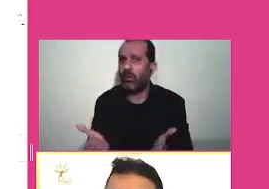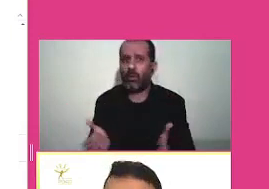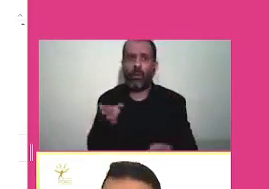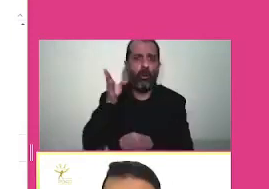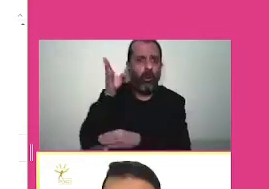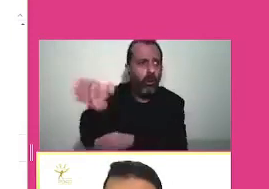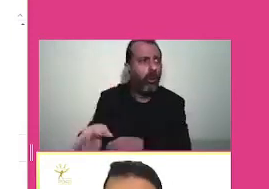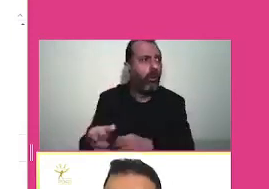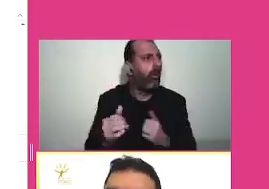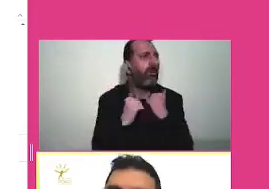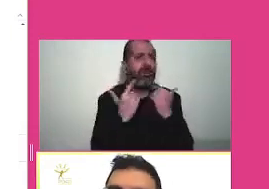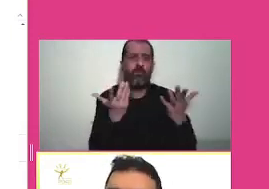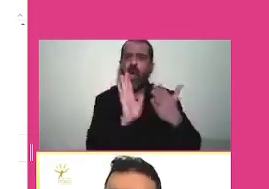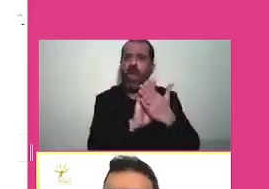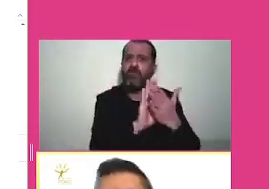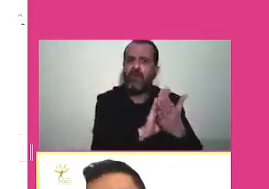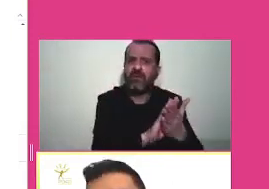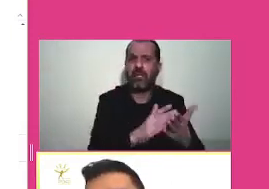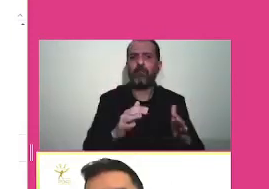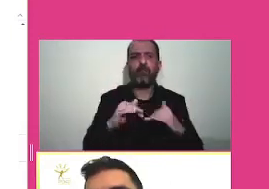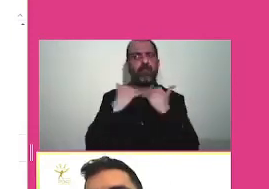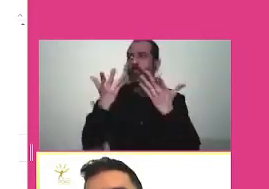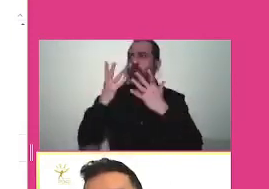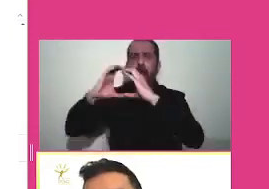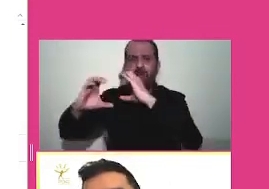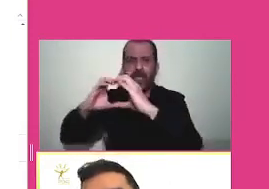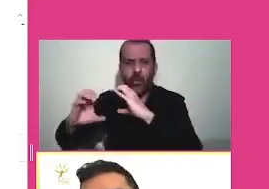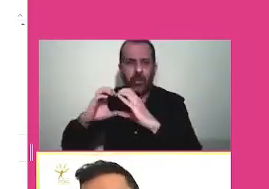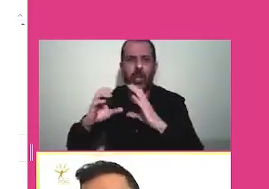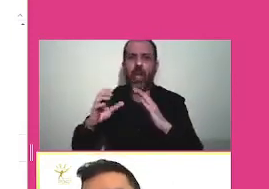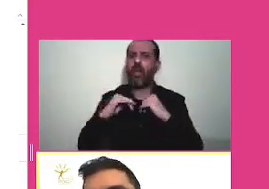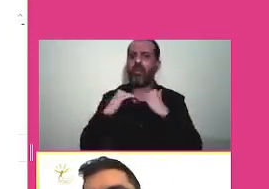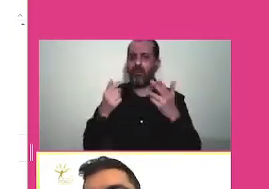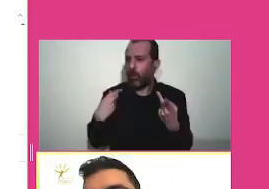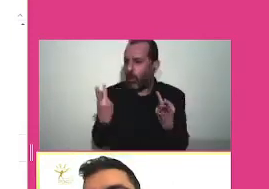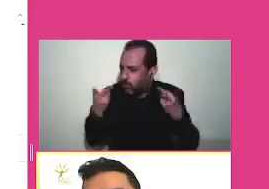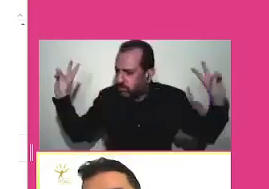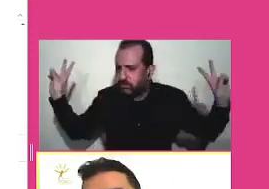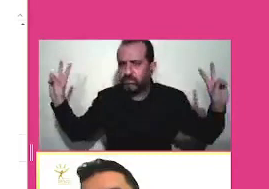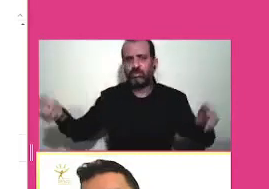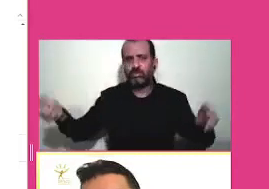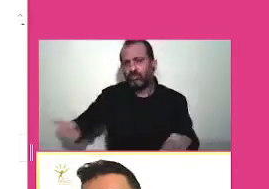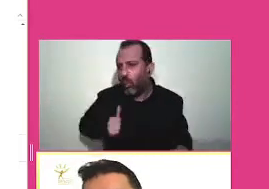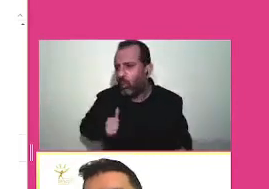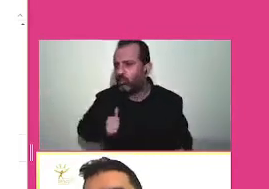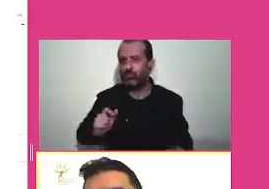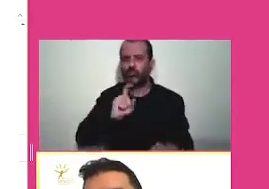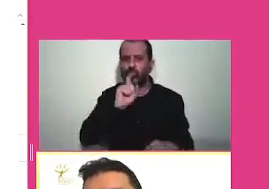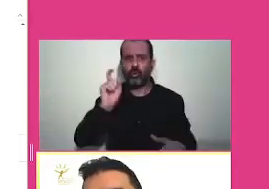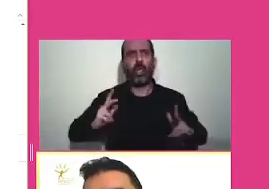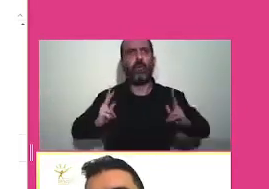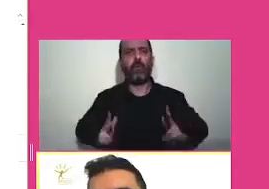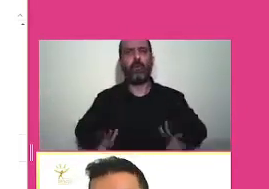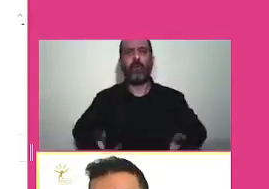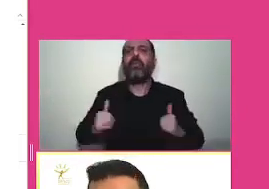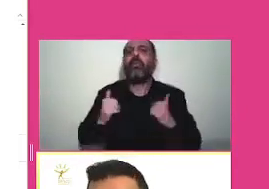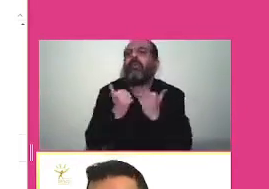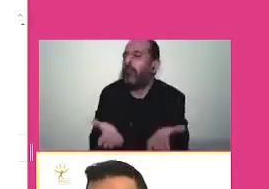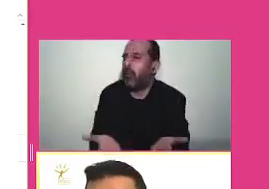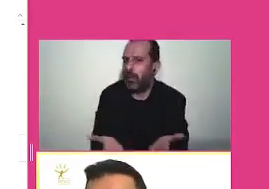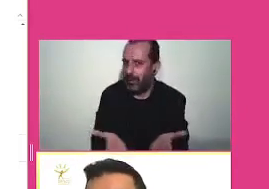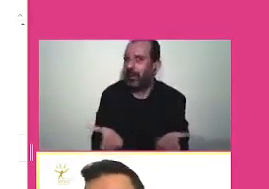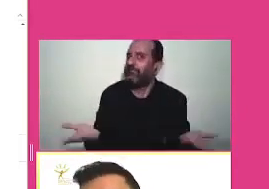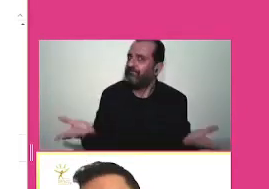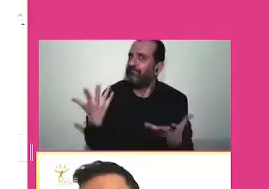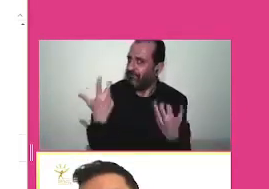έρχονται σε επαφή με άλλους ανθρώπους είτε να είναι λειτουργικοί και να απολαμβάνουν τη ζωή έτσι όπως πρέπει. Οπότε είναι ιδιαίτερα